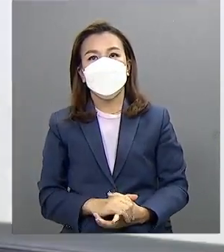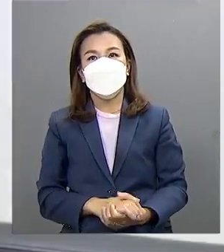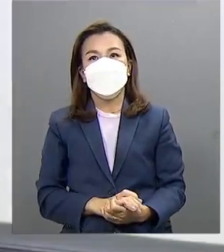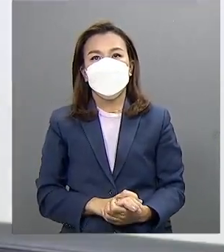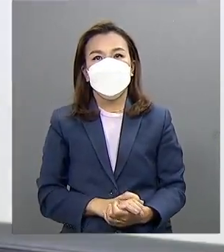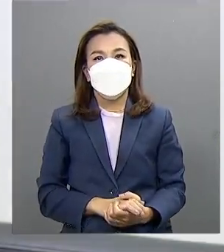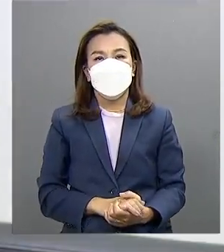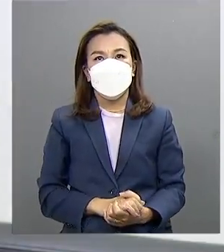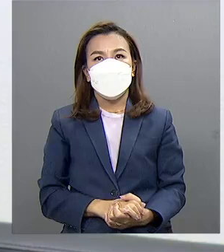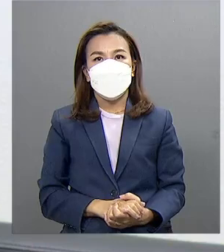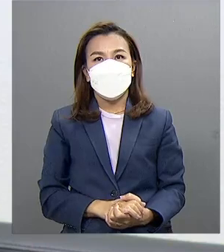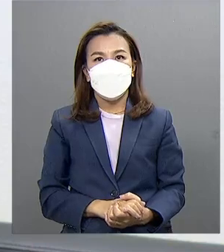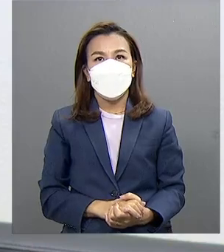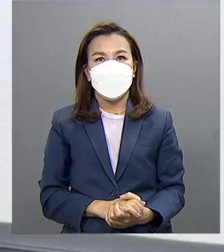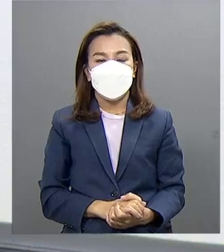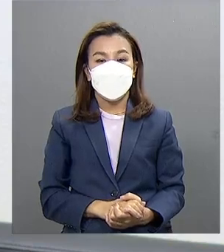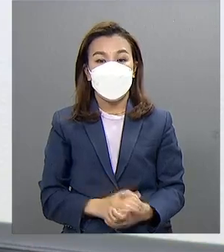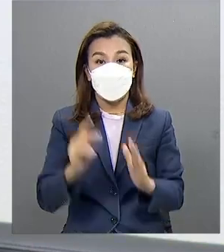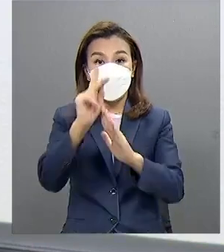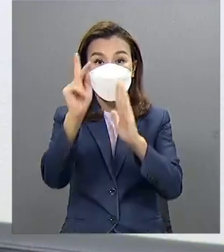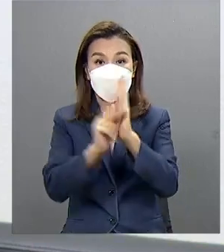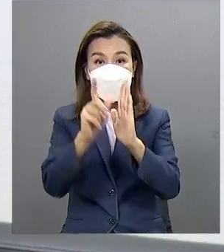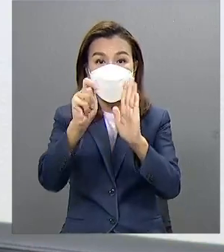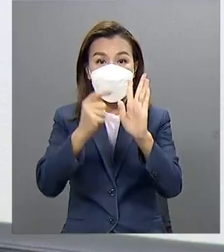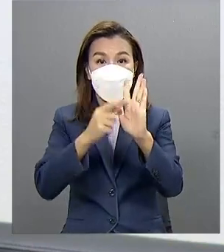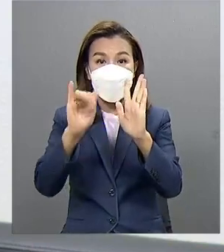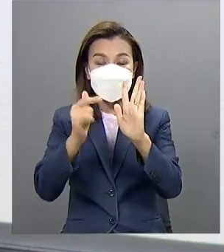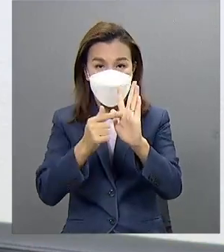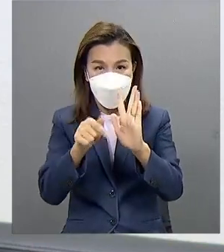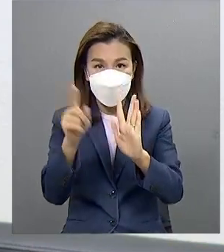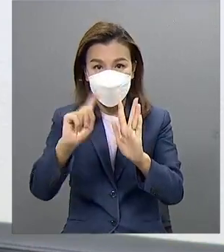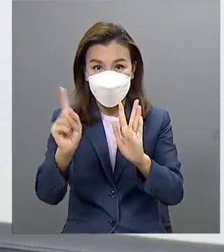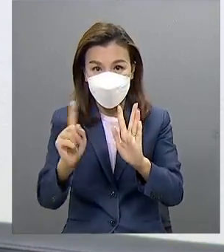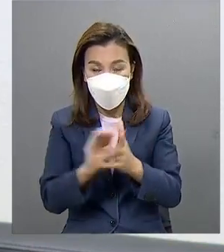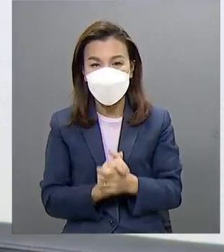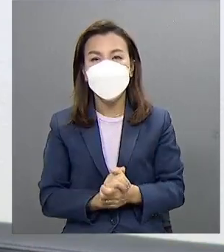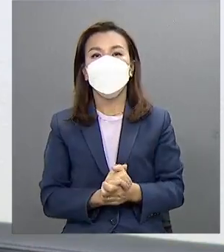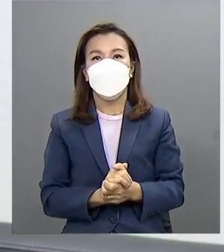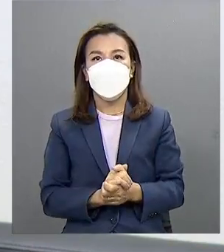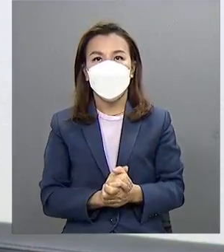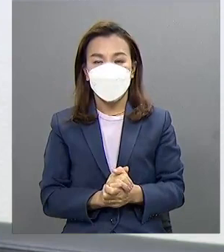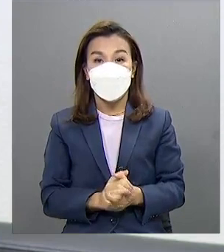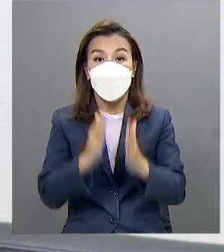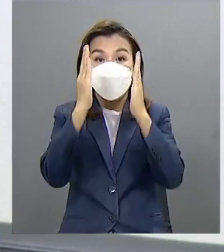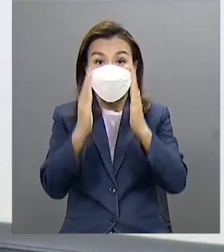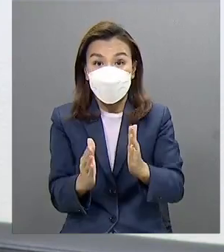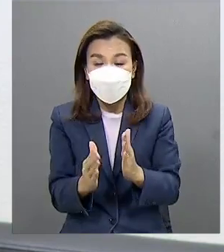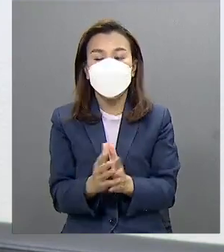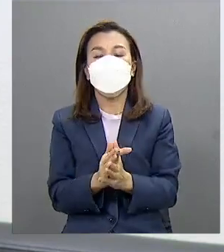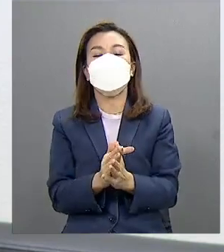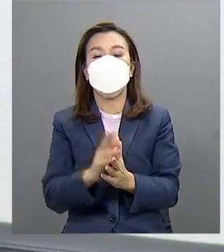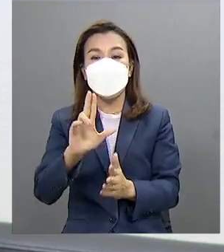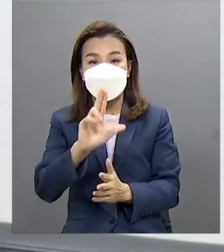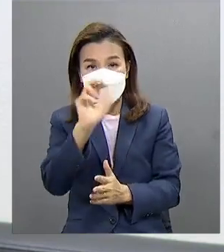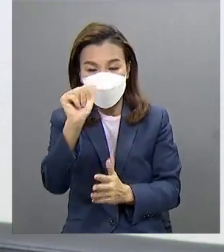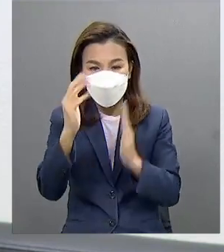คือถ้าเป็นเรื่องทางอาญานะครับคนที่รับผิดทางอาญาเนี่ยกฎหมายบอกว่าจะต้องเป็นแค่ผู้ใช้ตัวการหรือผู้สนับสนุนนะครับถ้าคุณครูเนี่ยไม่ได้ไปใช้